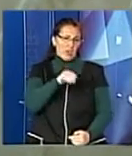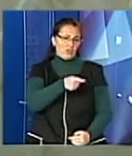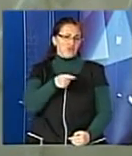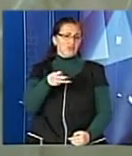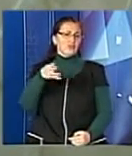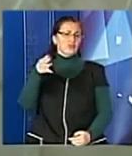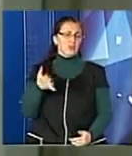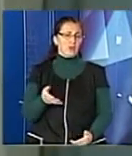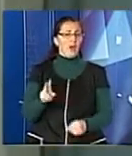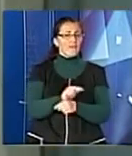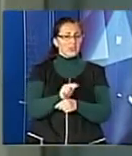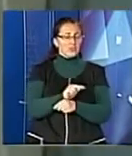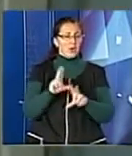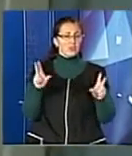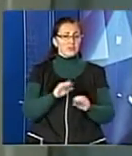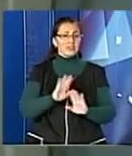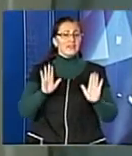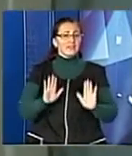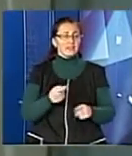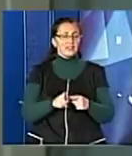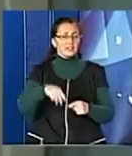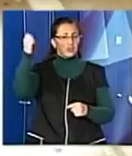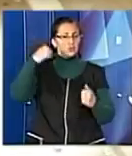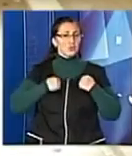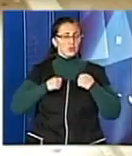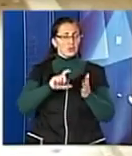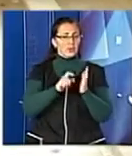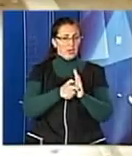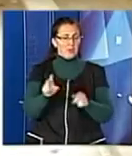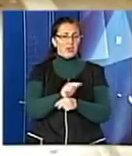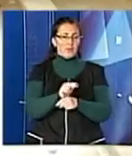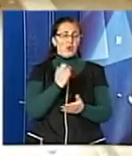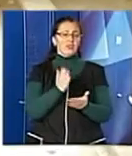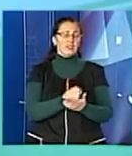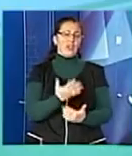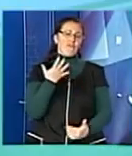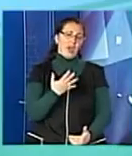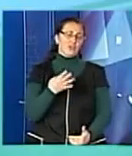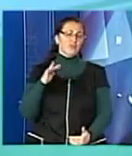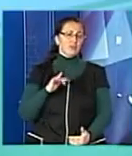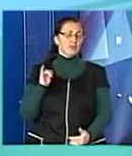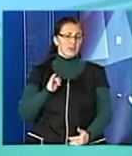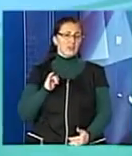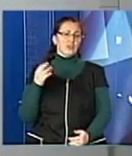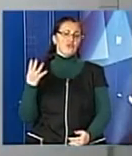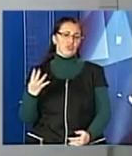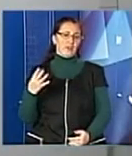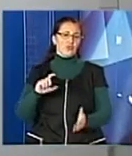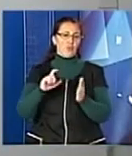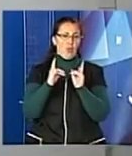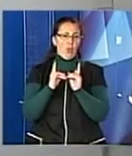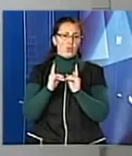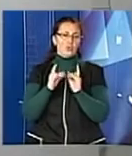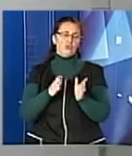Відремонтувати цьогоріч обіцяють не лише ці душові кабінки. Ремонтні роботи наразі тривають у 5-му та 4-му гуртожитках. Олена Данило, Олег